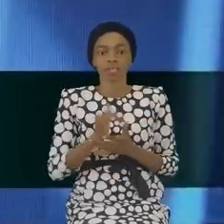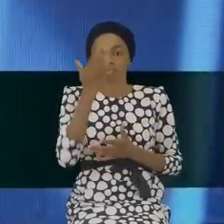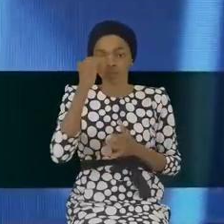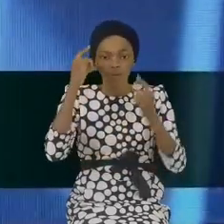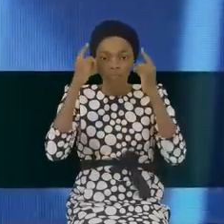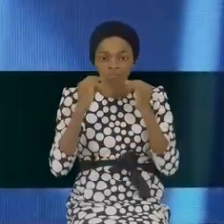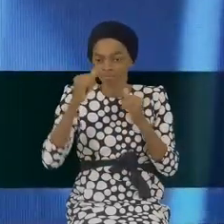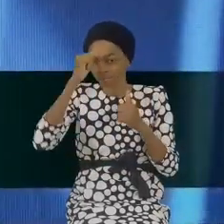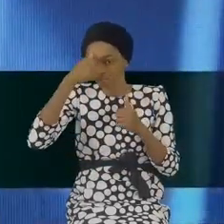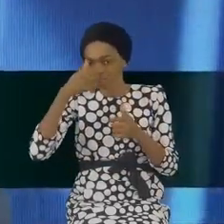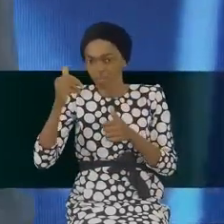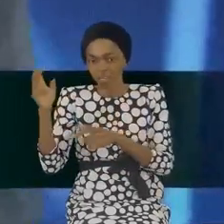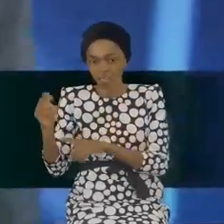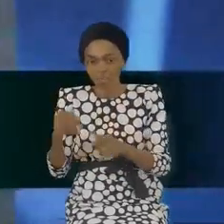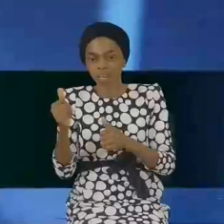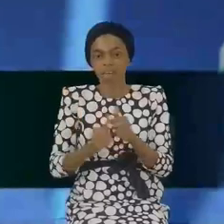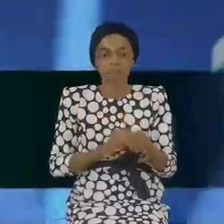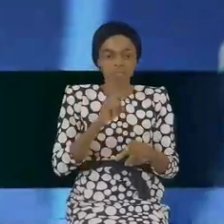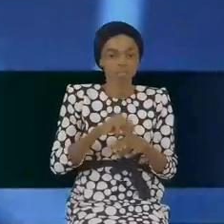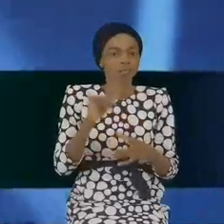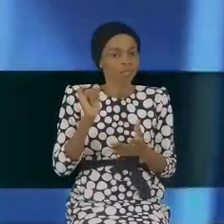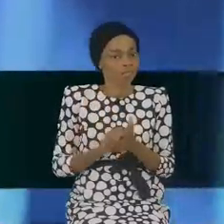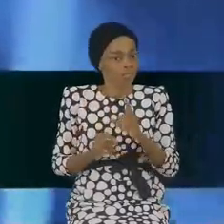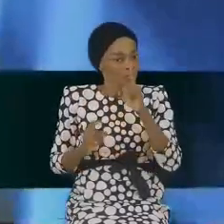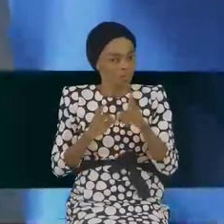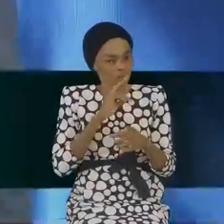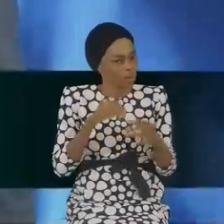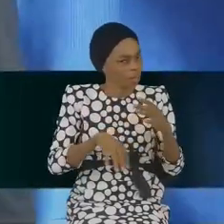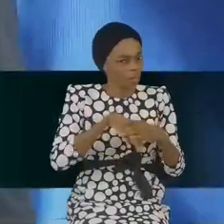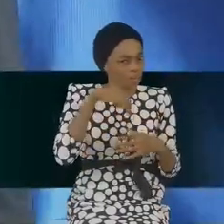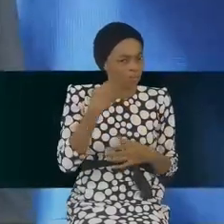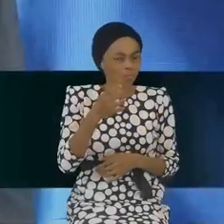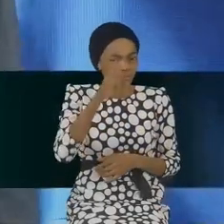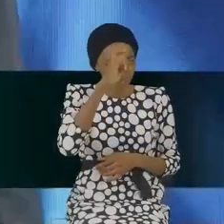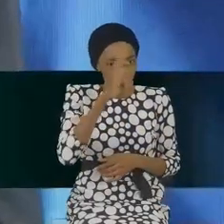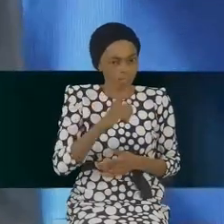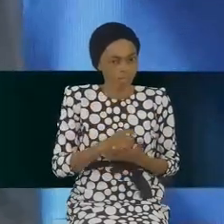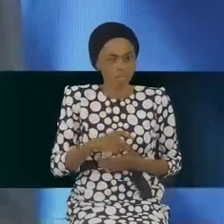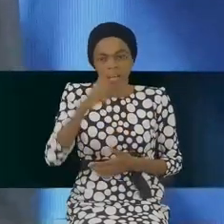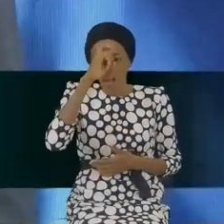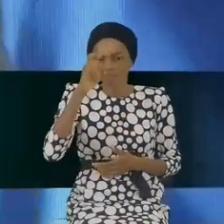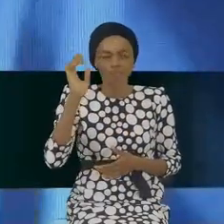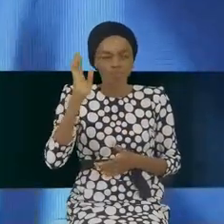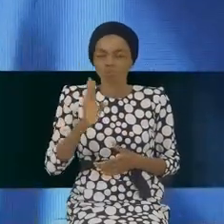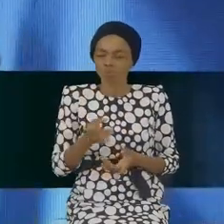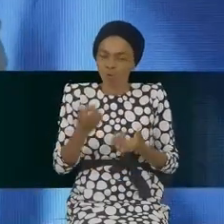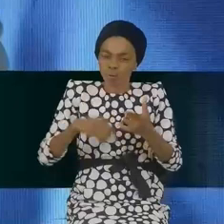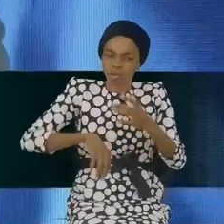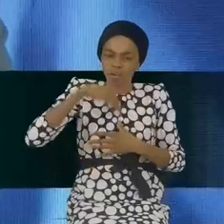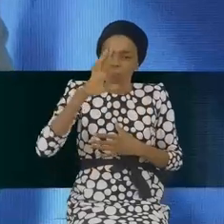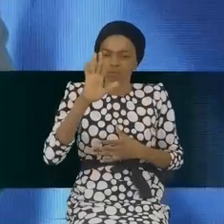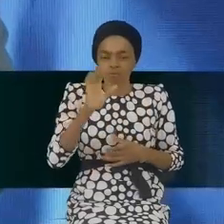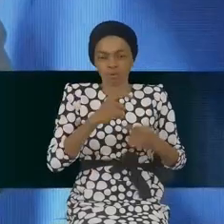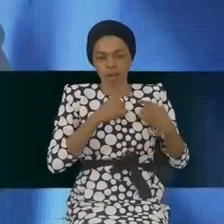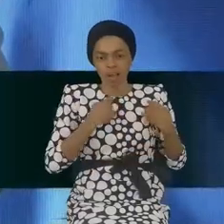les rappelait à tout moment. Vous êtes sortis d'Égypte. L'Égypte doit être hors de votre vie. Et